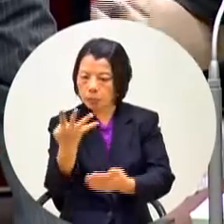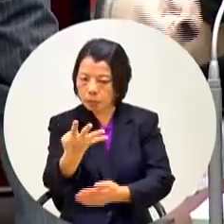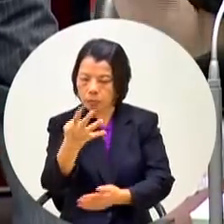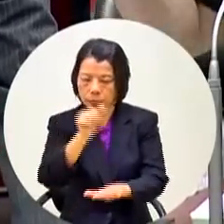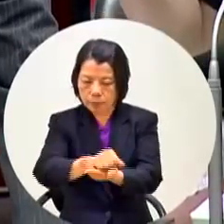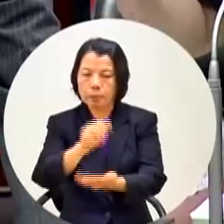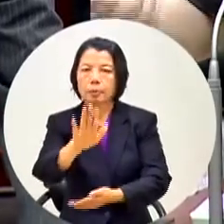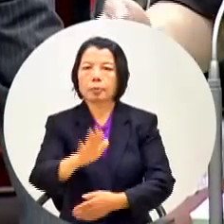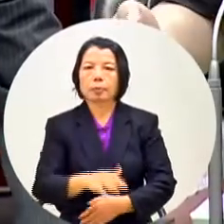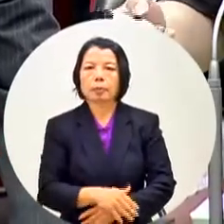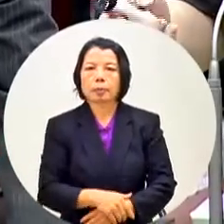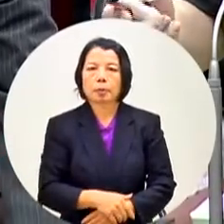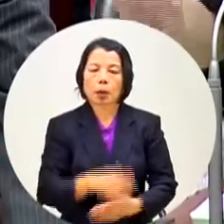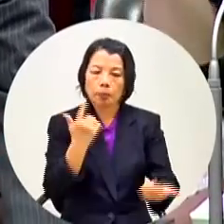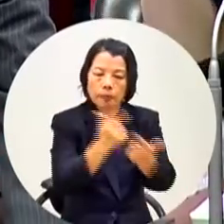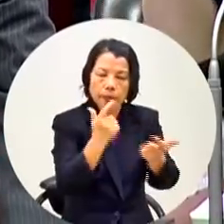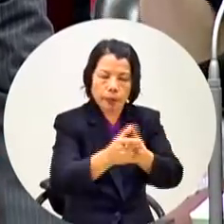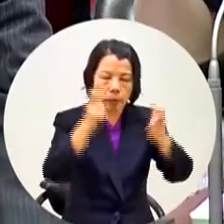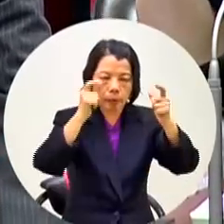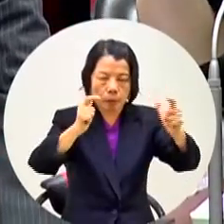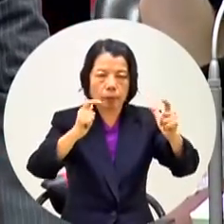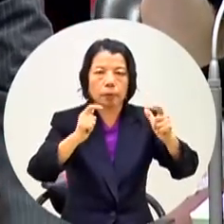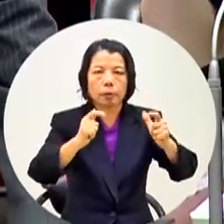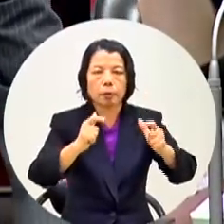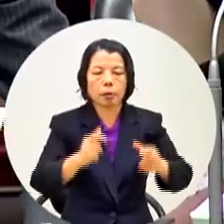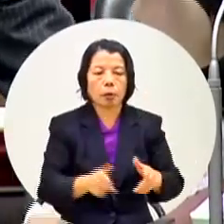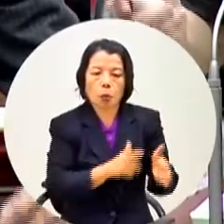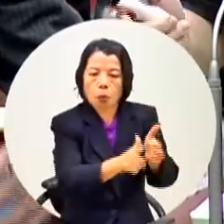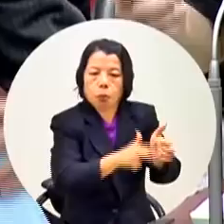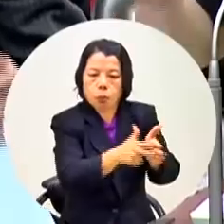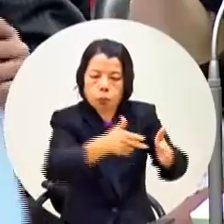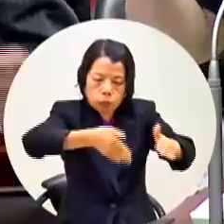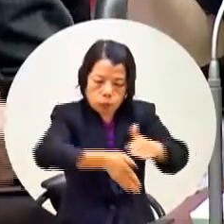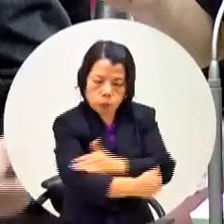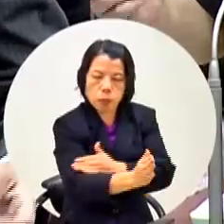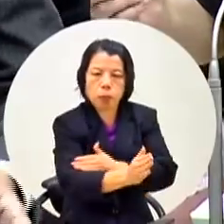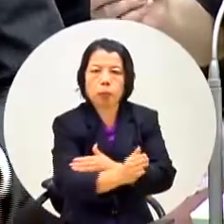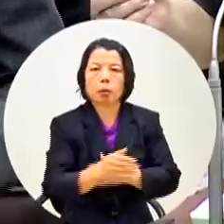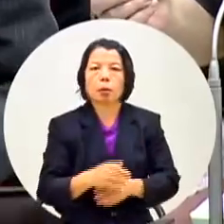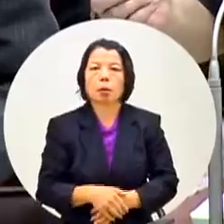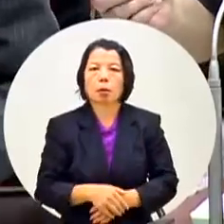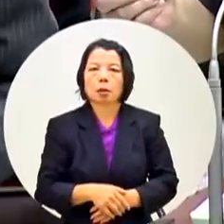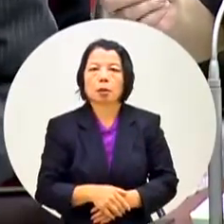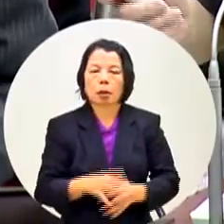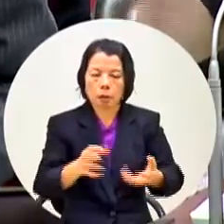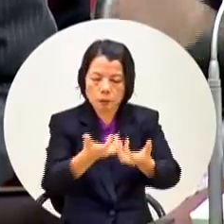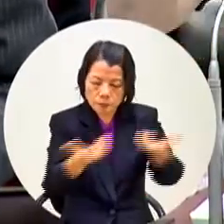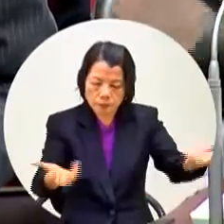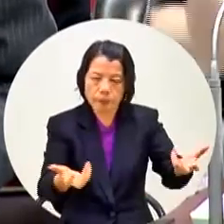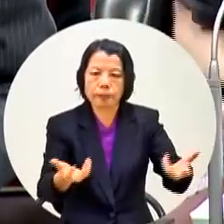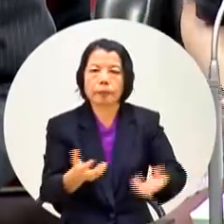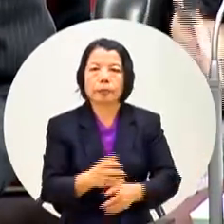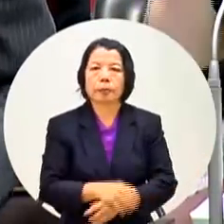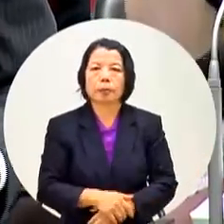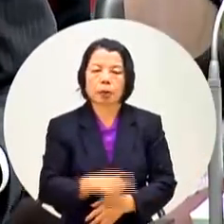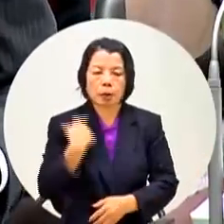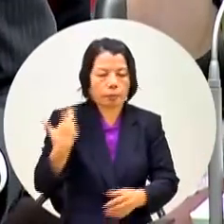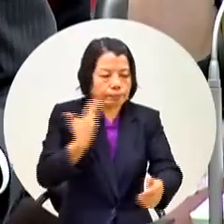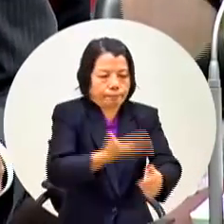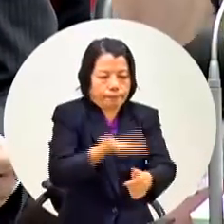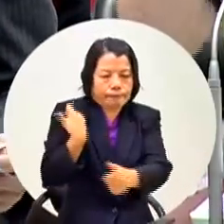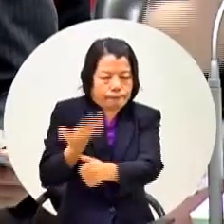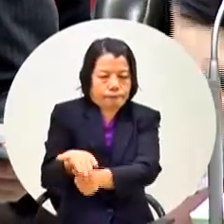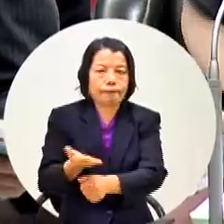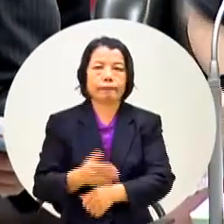雄那个地下化的工程，所以才会拆成两阶段，然后这样子的发包。好，那下一个问题，这是大家